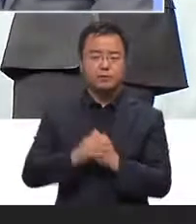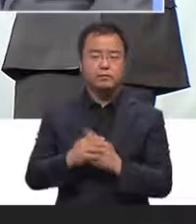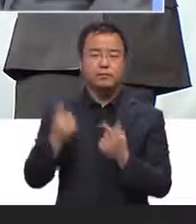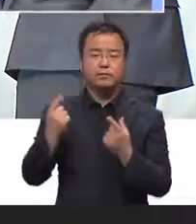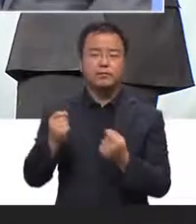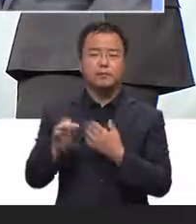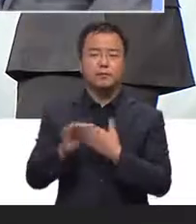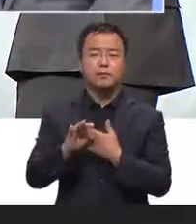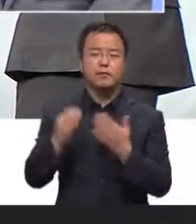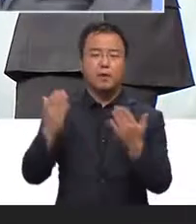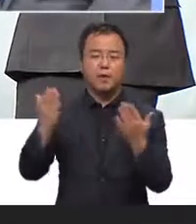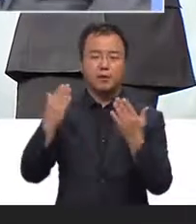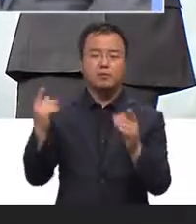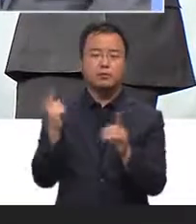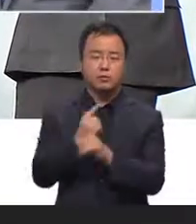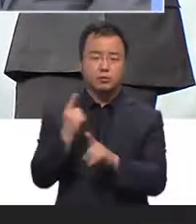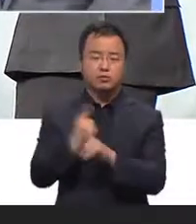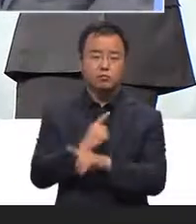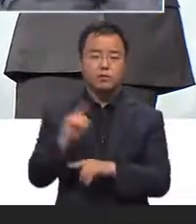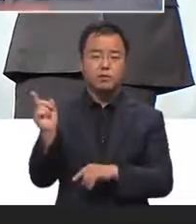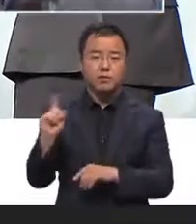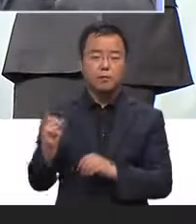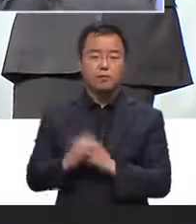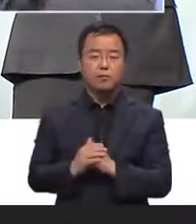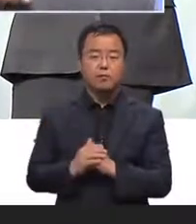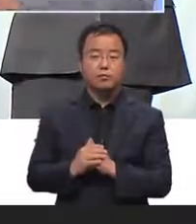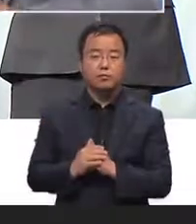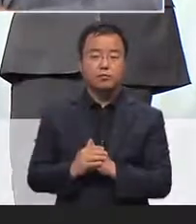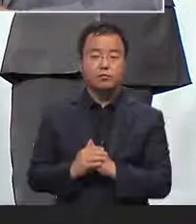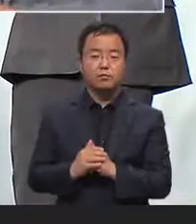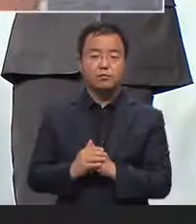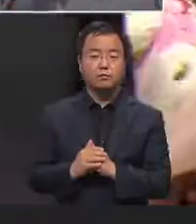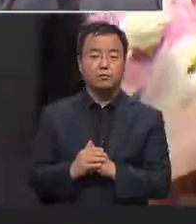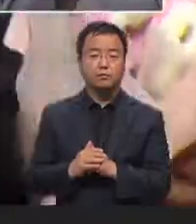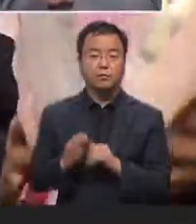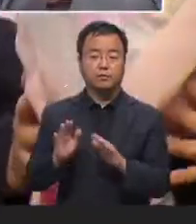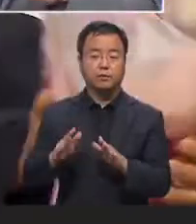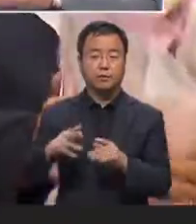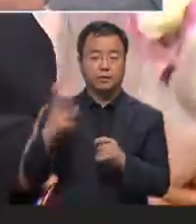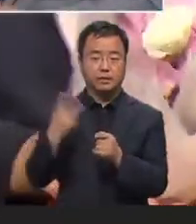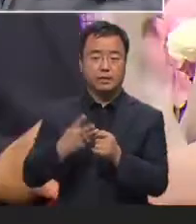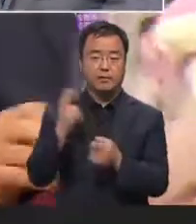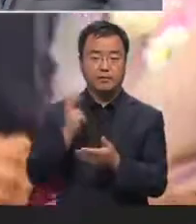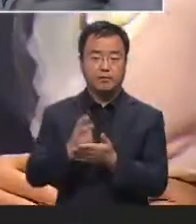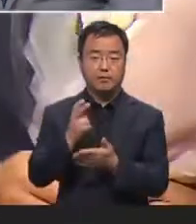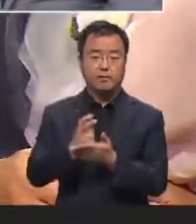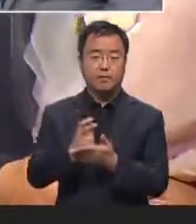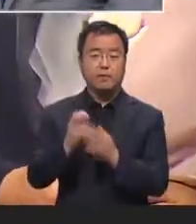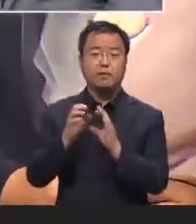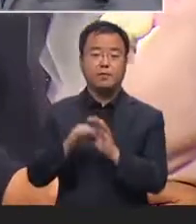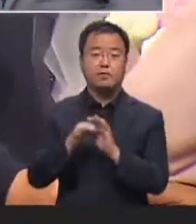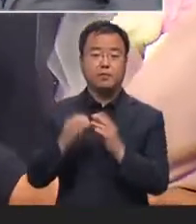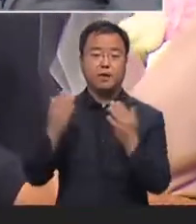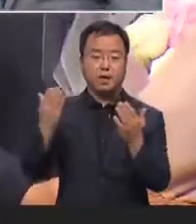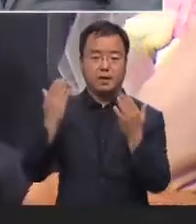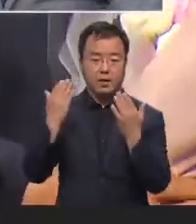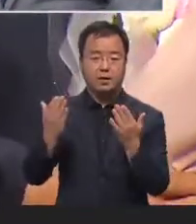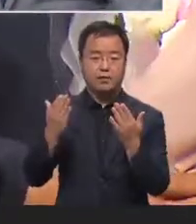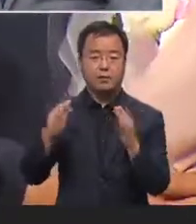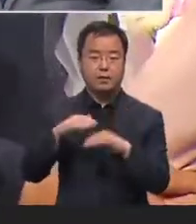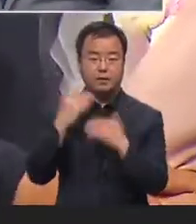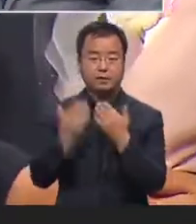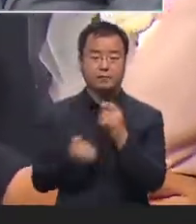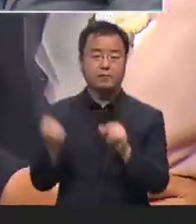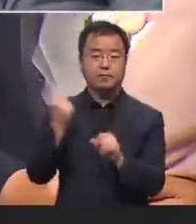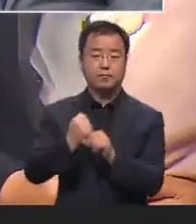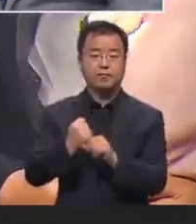되면 이제 스쿨 리뉴얼이 라는 게 결국은 이제 에 2 3 법을 통해서 학교가 그래 이제 정상화되고